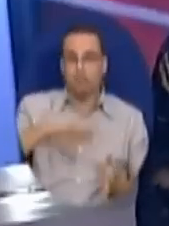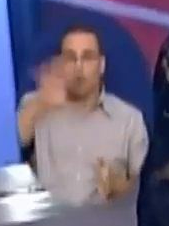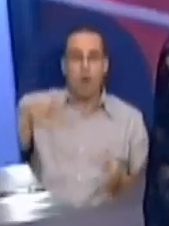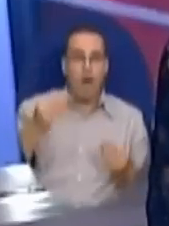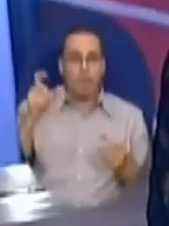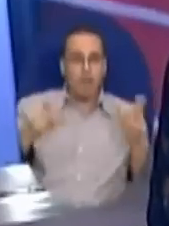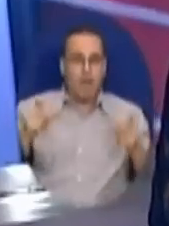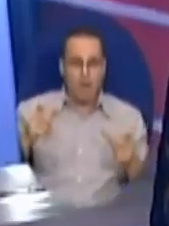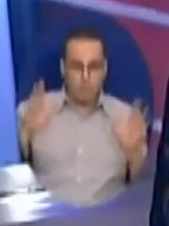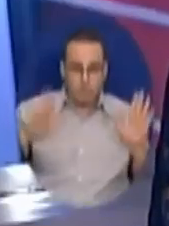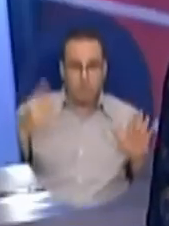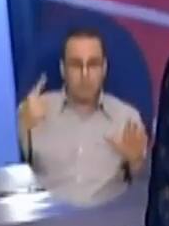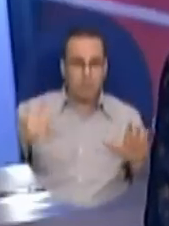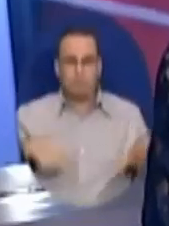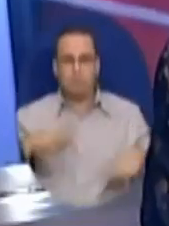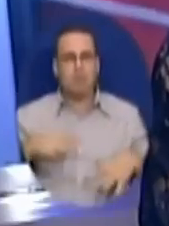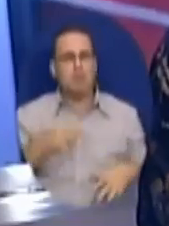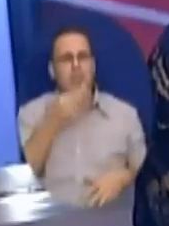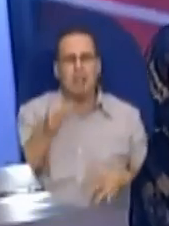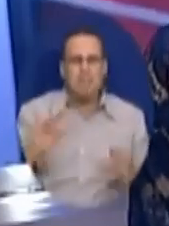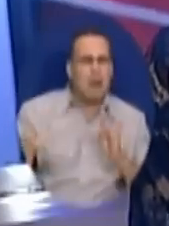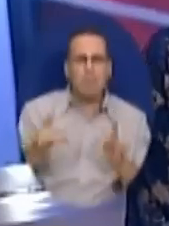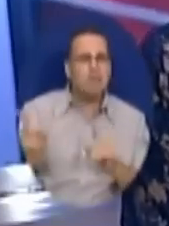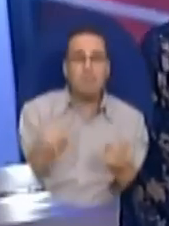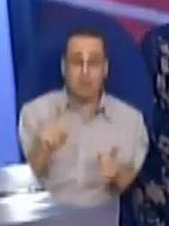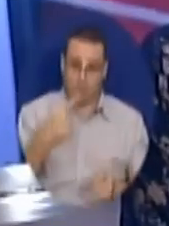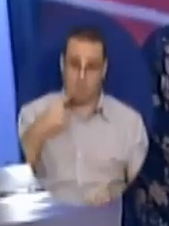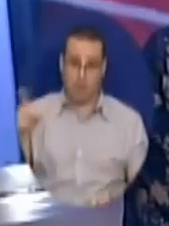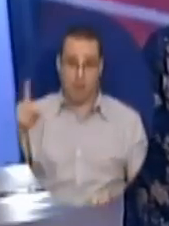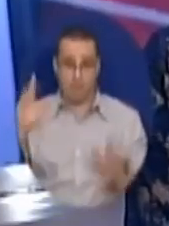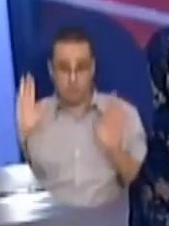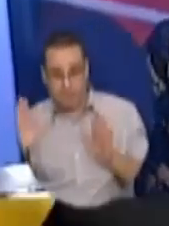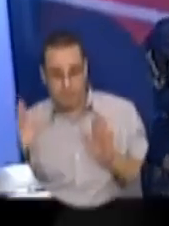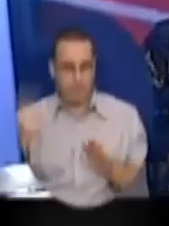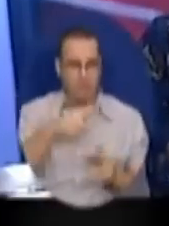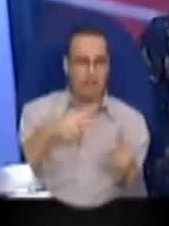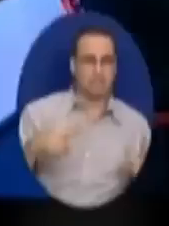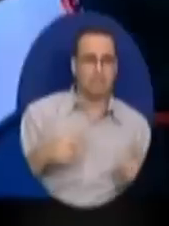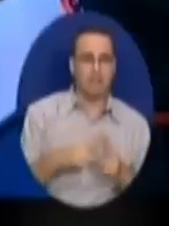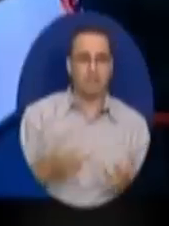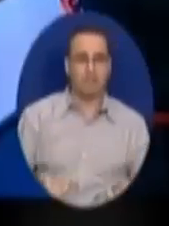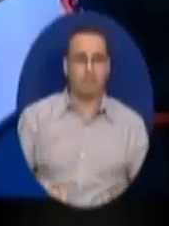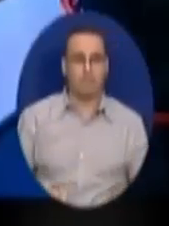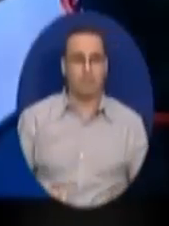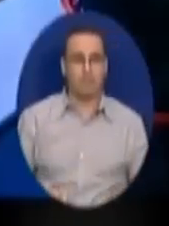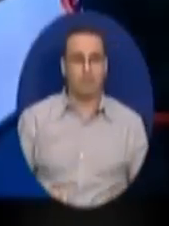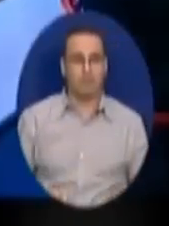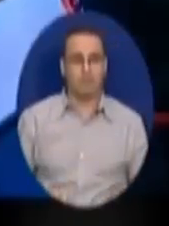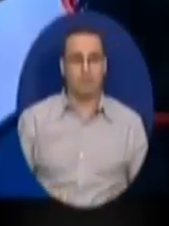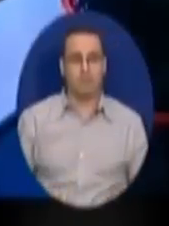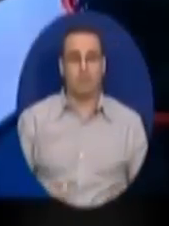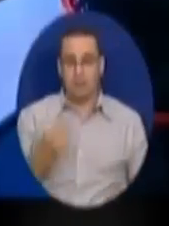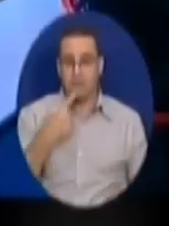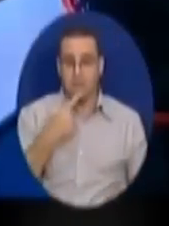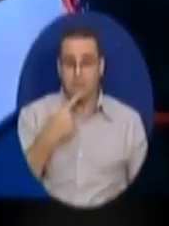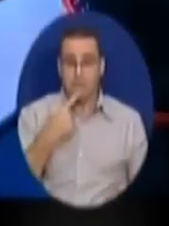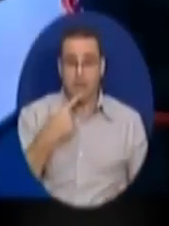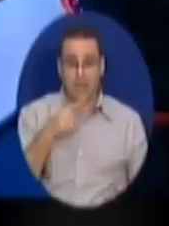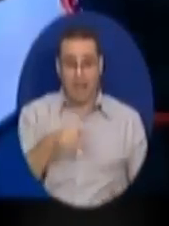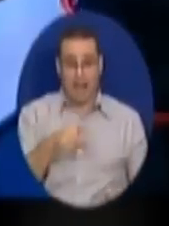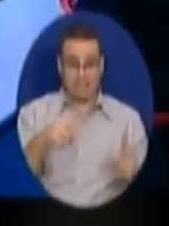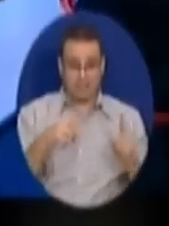האוכלוסיה מלחמת אחים בין מי למי בין המוסלמים לבין הצרפתים בין המדיה הצרפתית לאזרחים המוסלמים